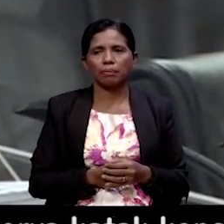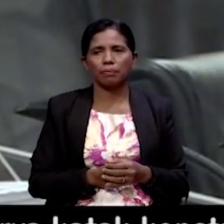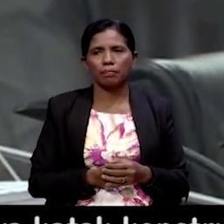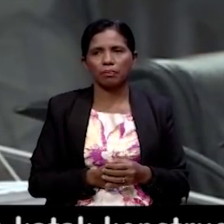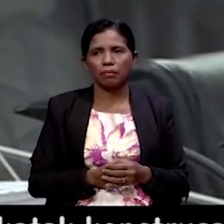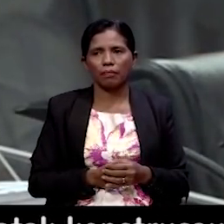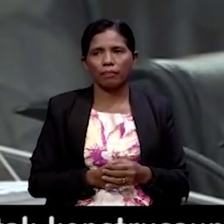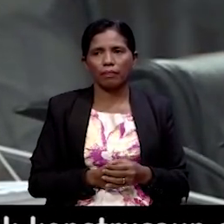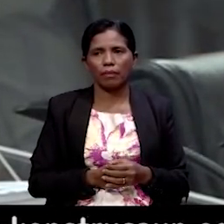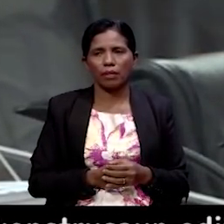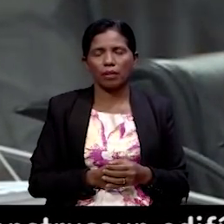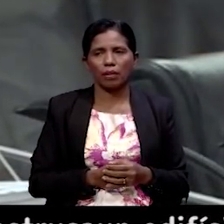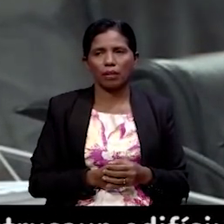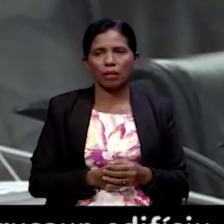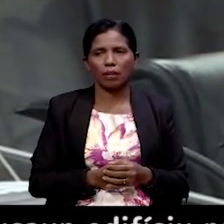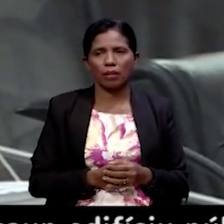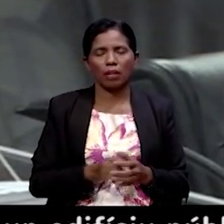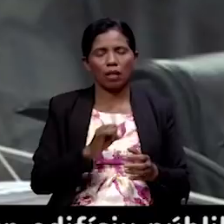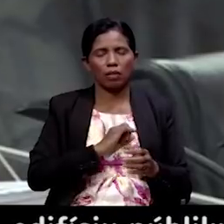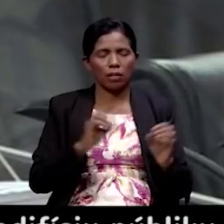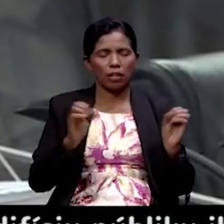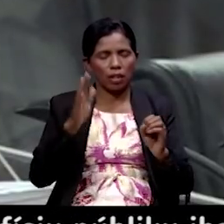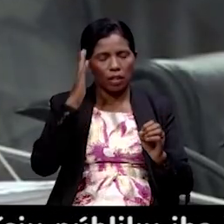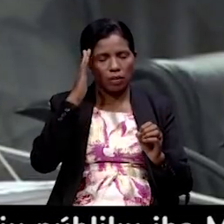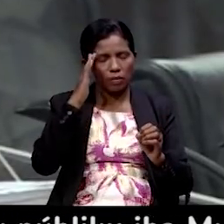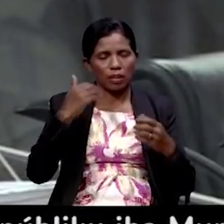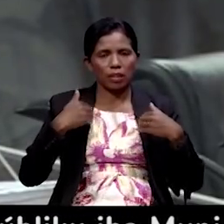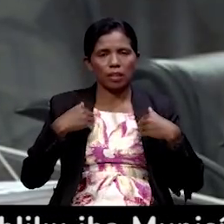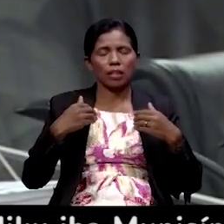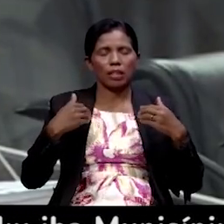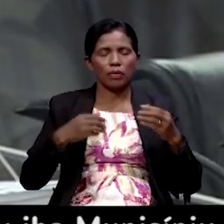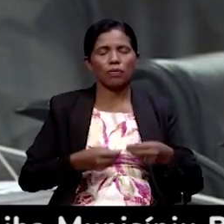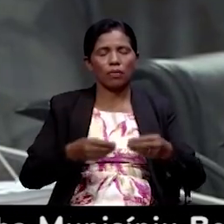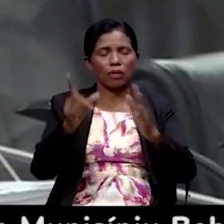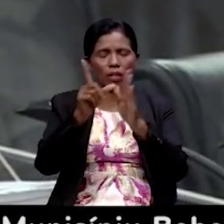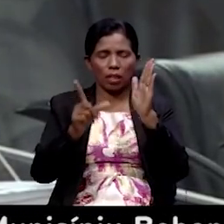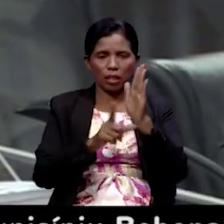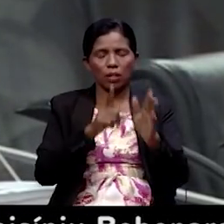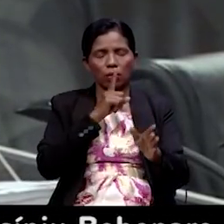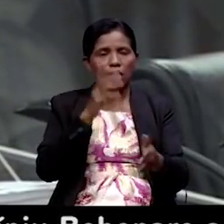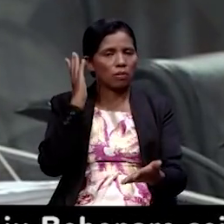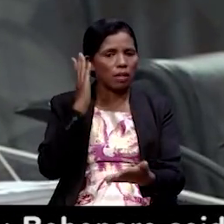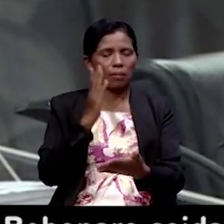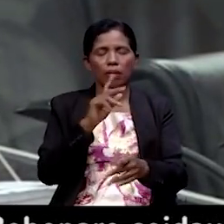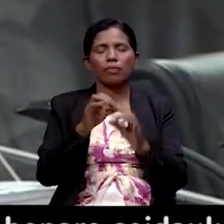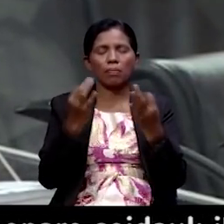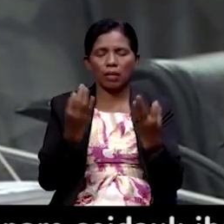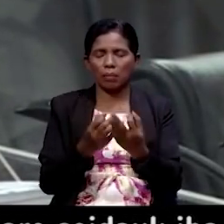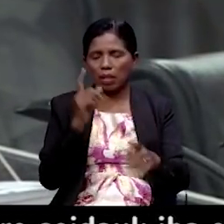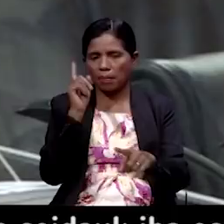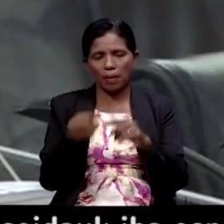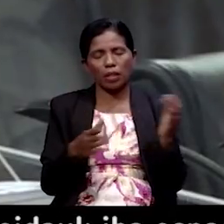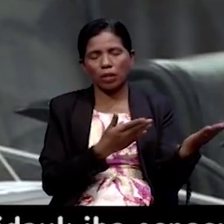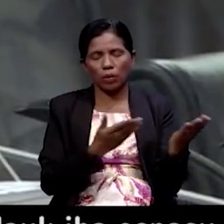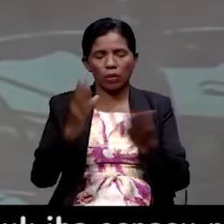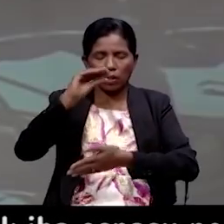la ihe nan sai kono la beli imagina se ita sai le ne be rigoroso para tu bandu familia ne be magi ha de forsa motor